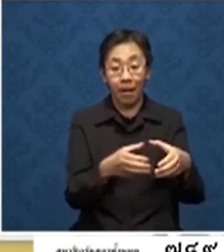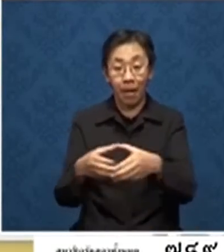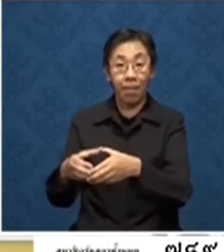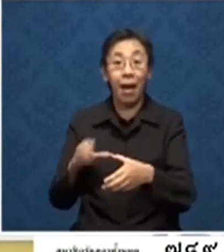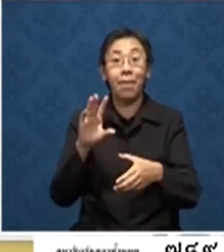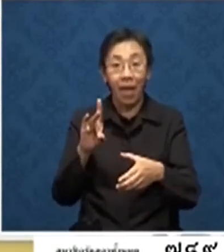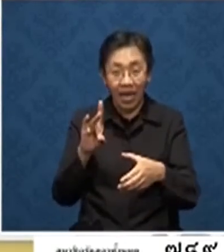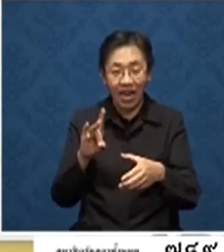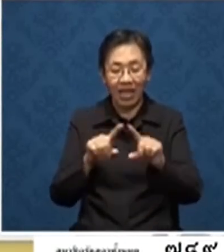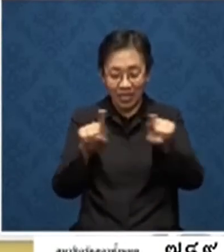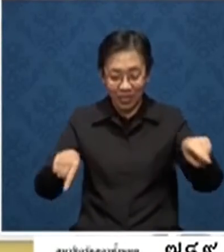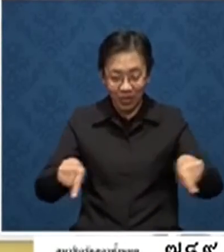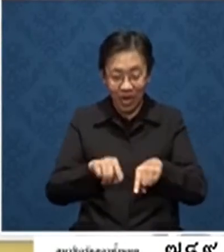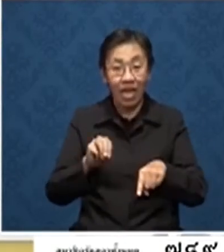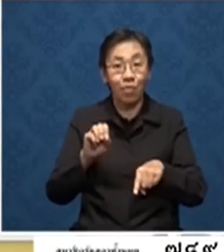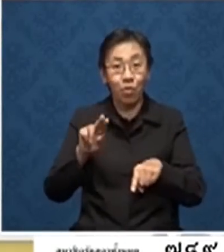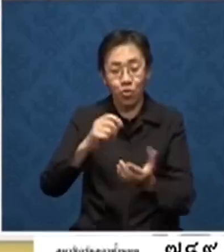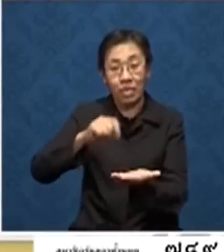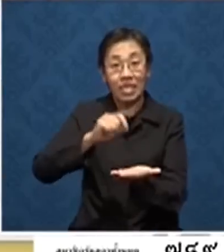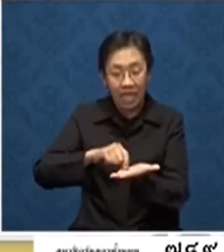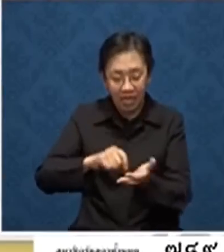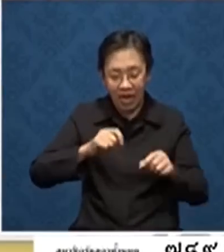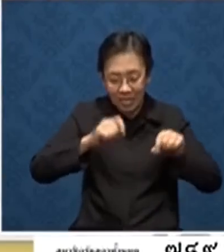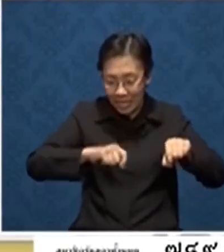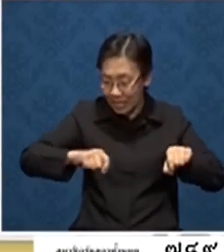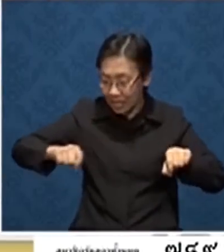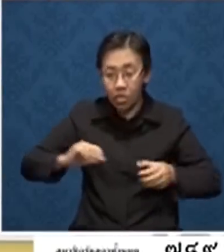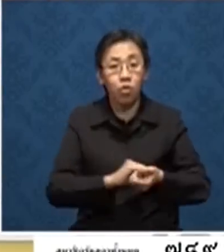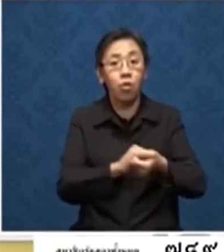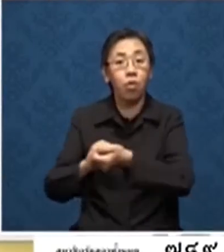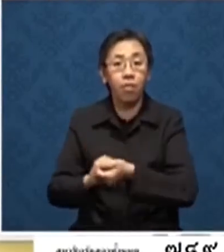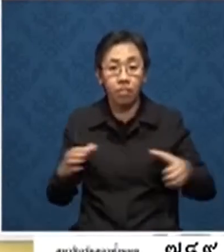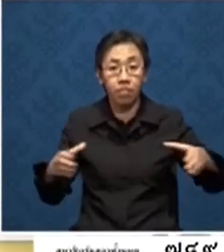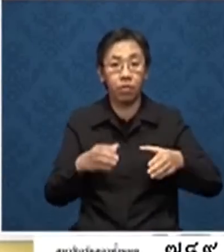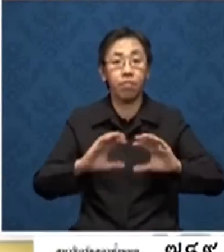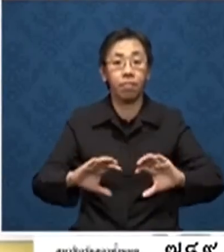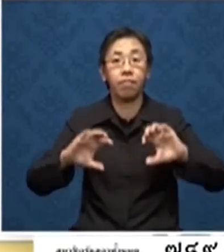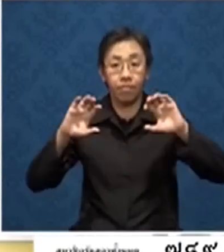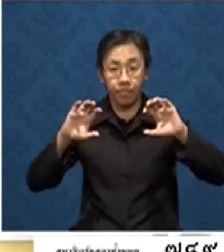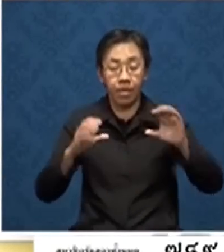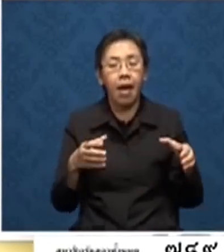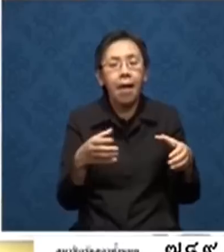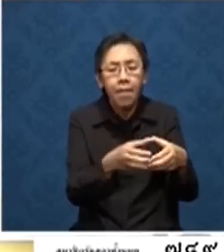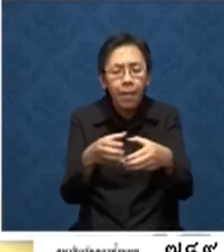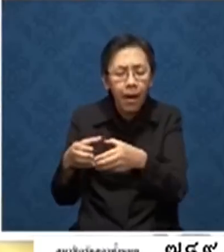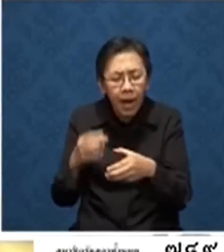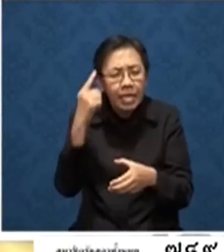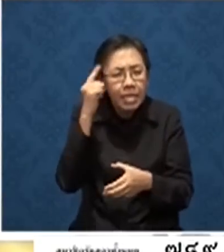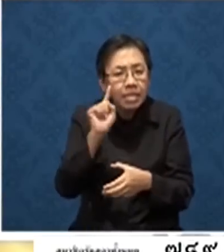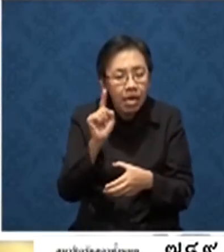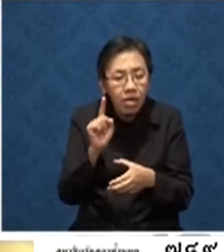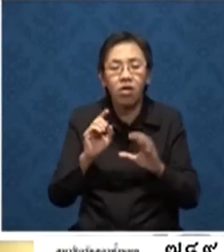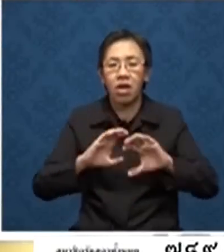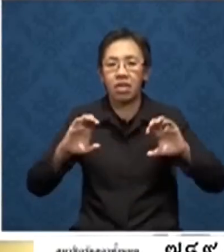จะลงนามในบันทึกความเข้าใจร่วมกันการจัดตั้งรัฐบาลว่าพรรคทุกพรรคเห็นร่วมกันว่าภารกิจของรัฐบาล